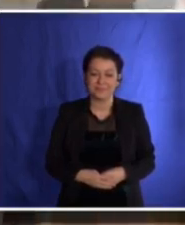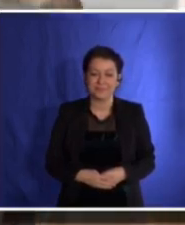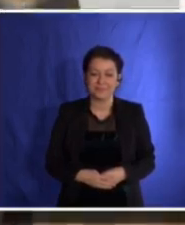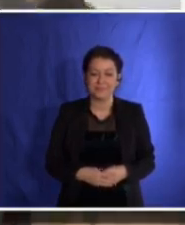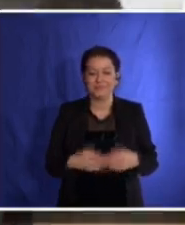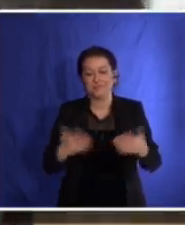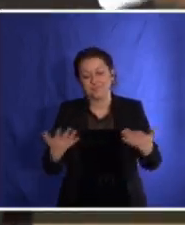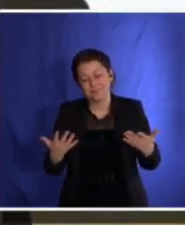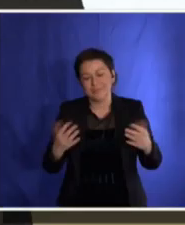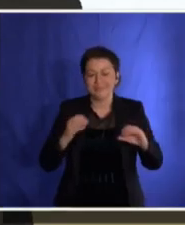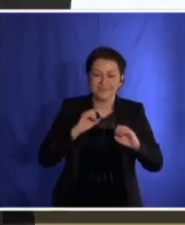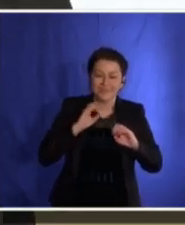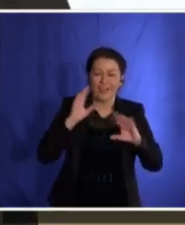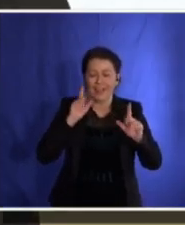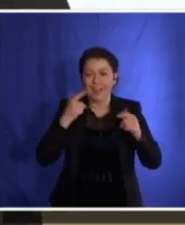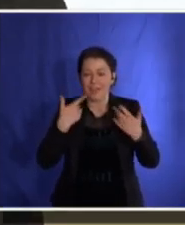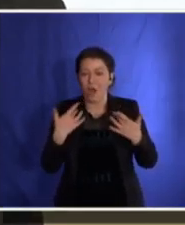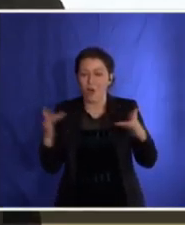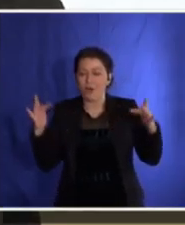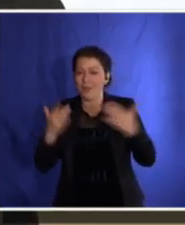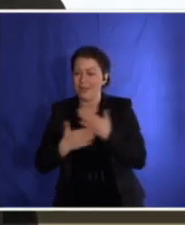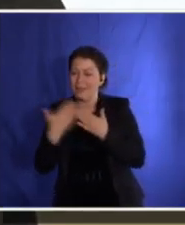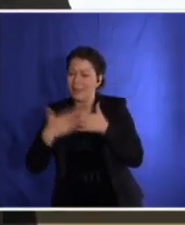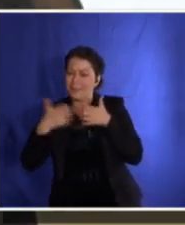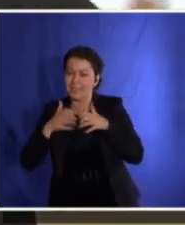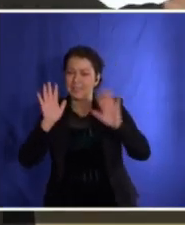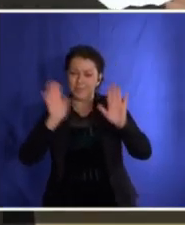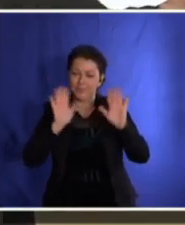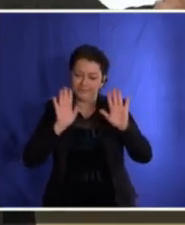Könnte man natürlich auch ein Gegenbeispiel bringen, mag ich nicht.